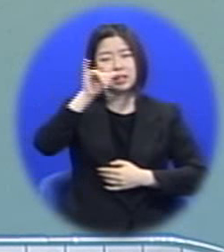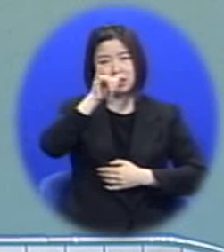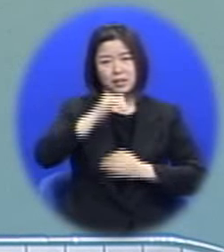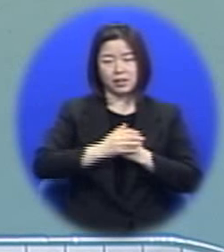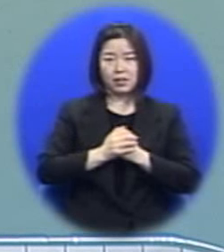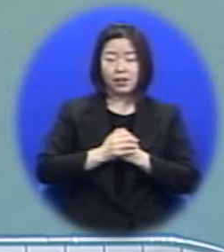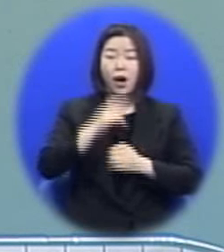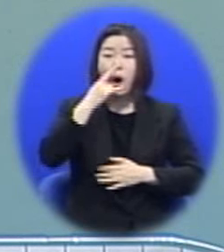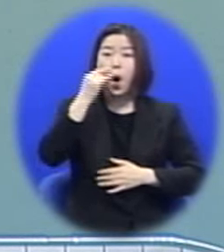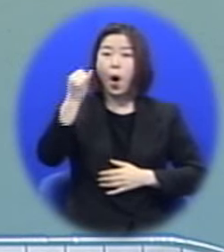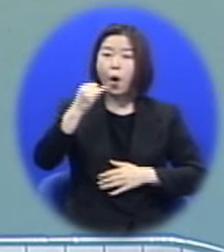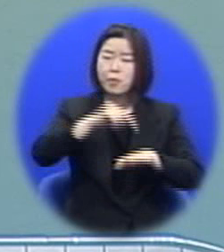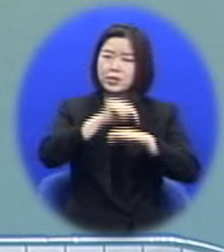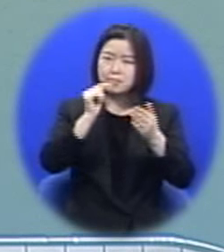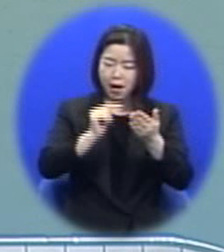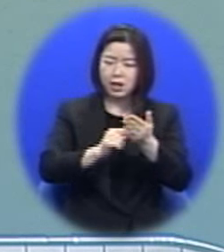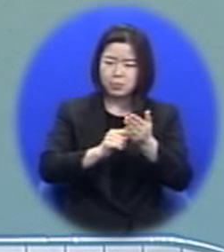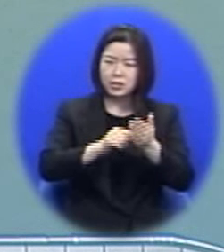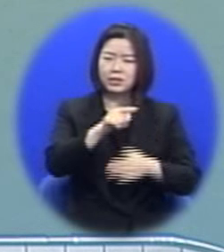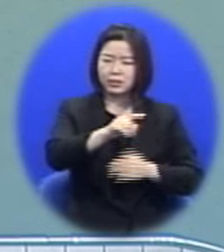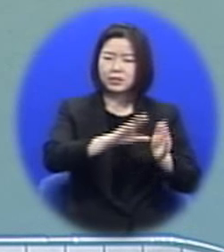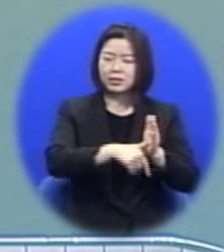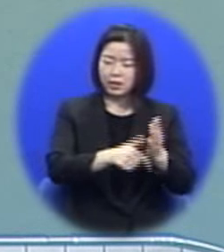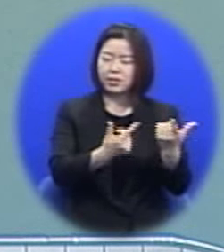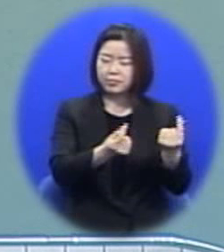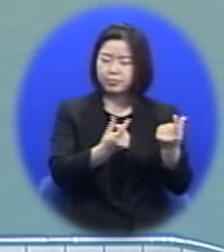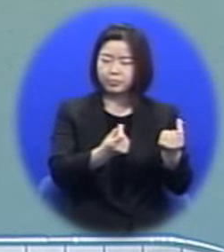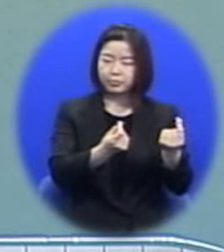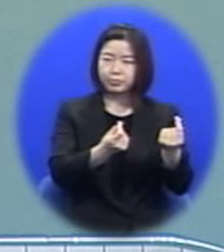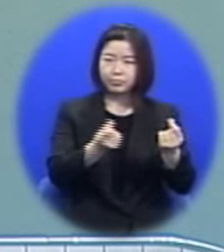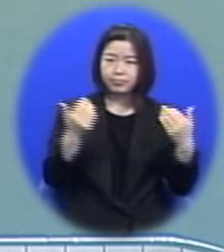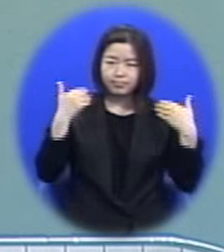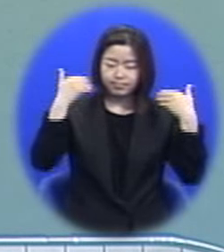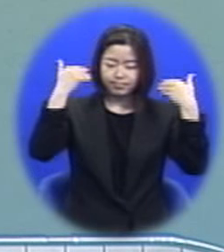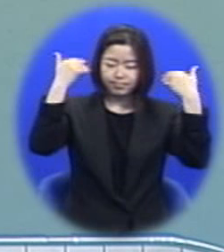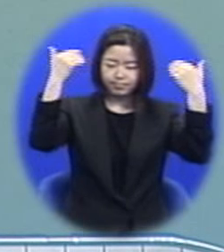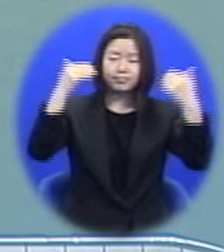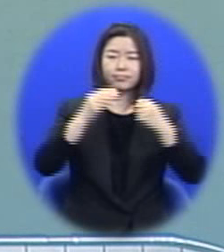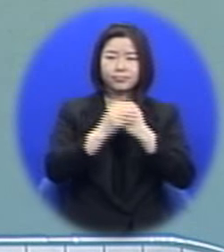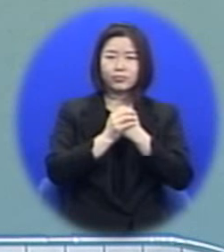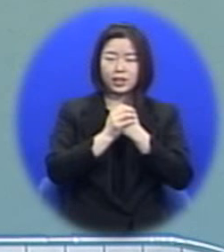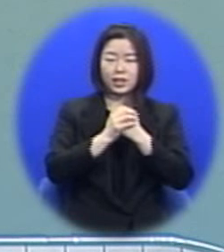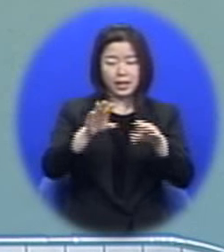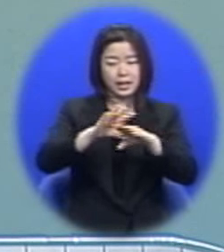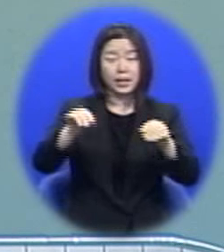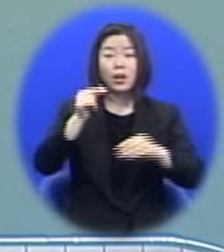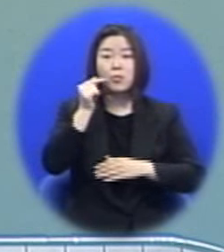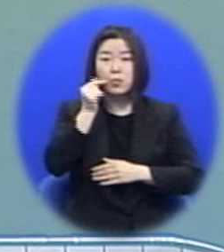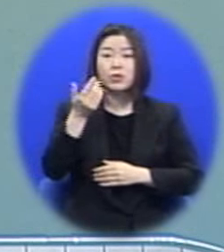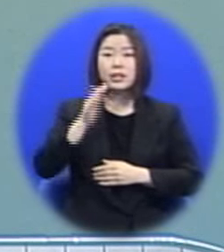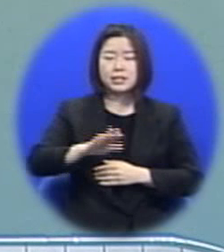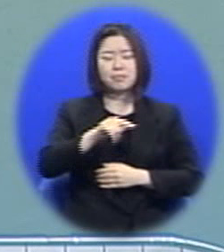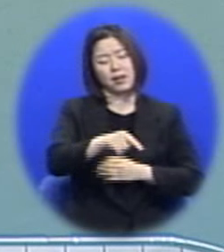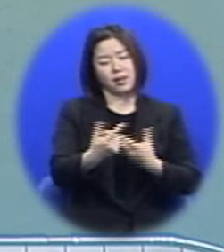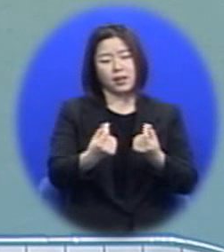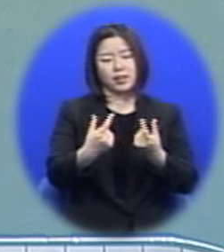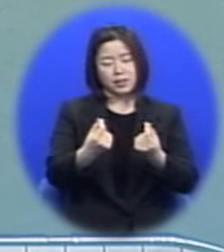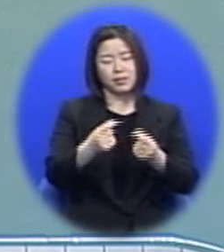심정이 그때 이런 심정이었구나. 성숙하게 처리는 못하셨지만 이런